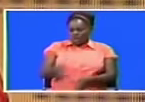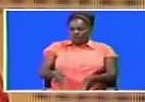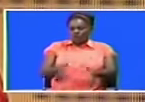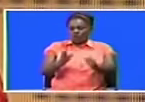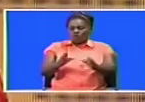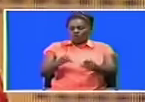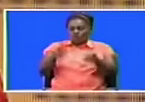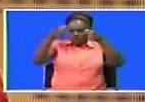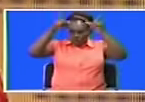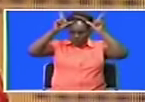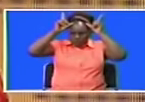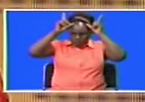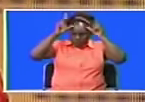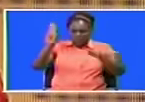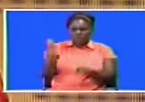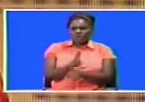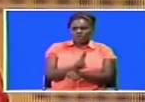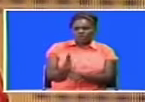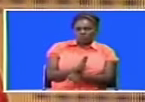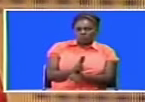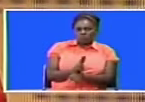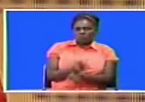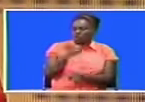nangom